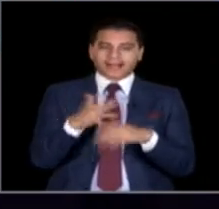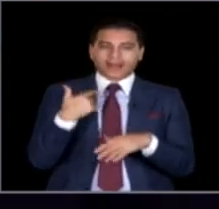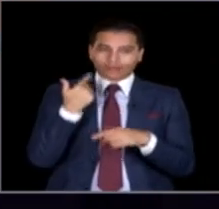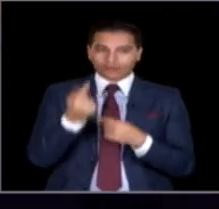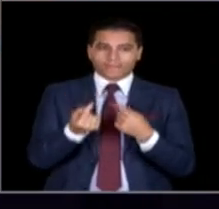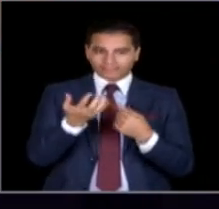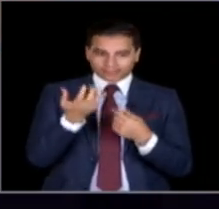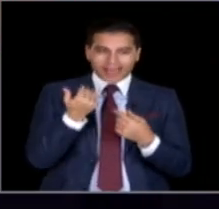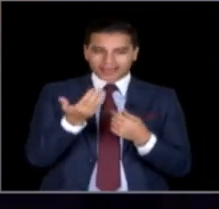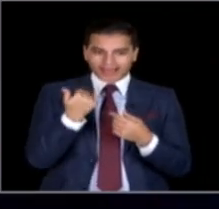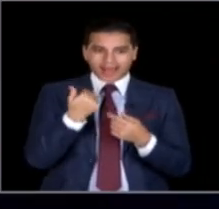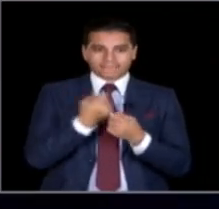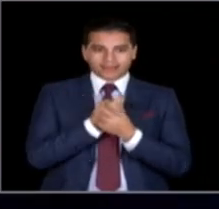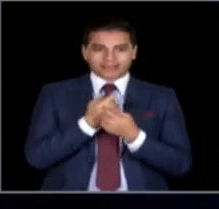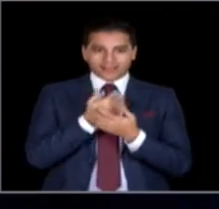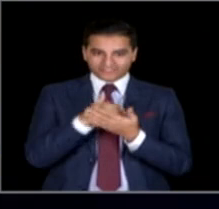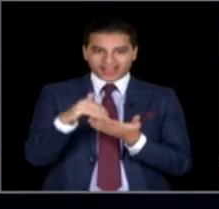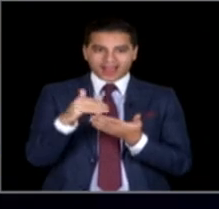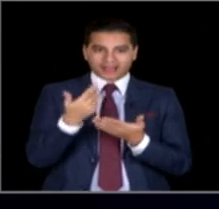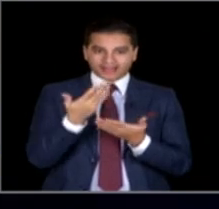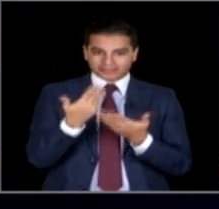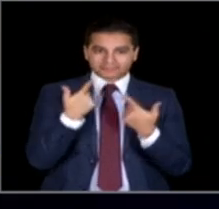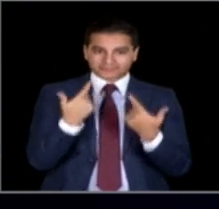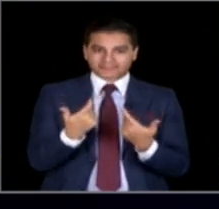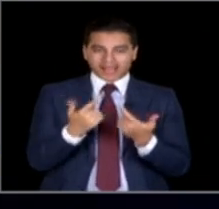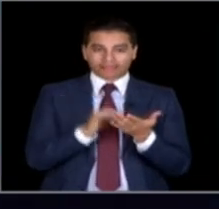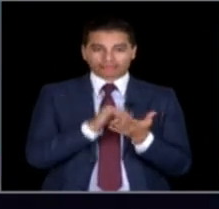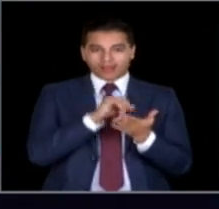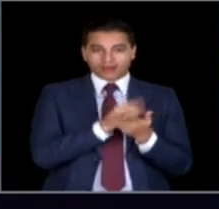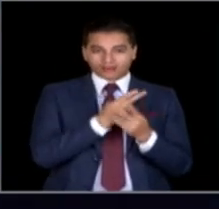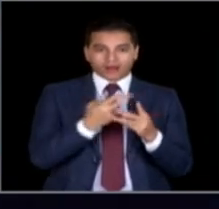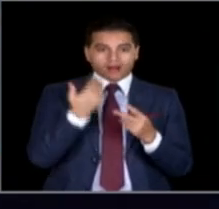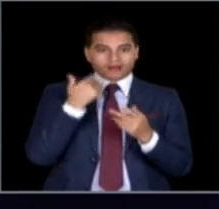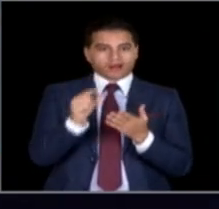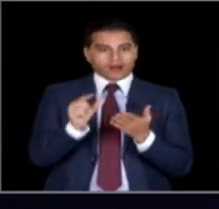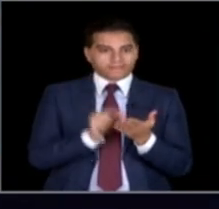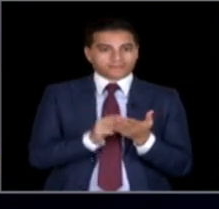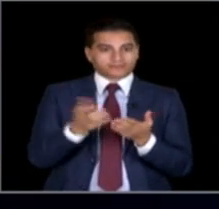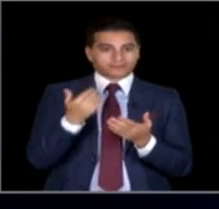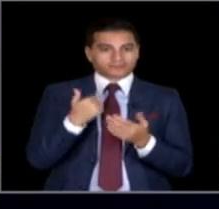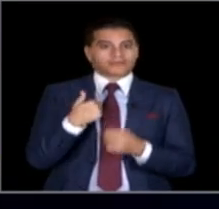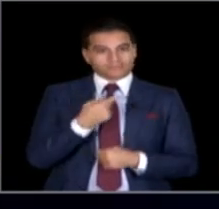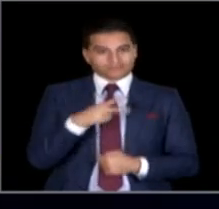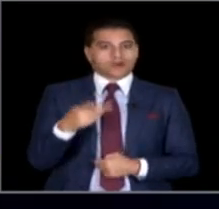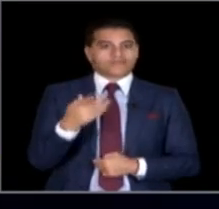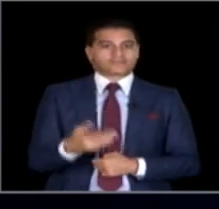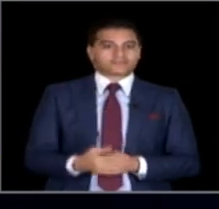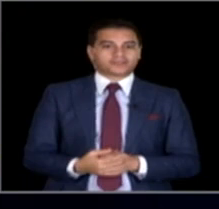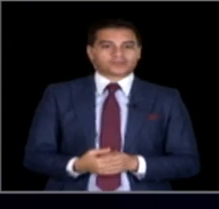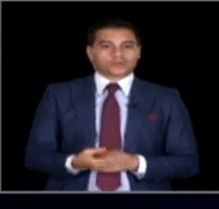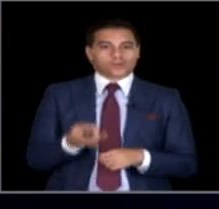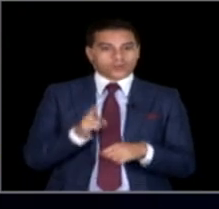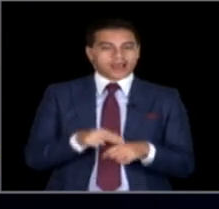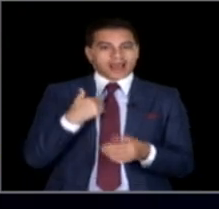فيك المتحف؟ لا اجي المتحف، انا عايزة رقم حضرتك يعني. حاضر،